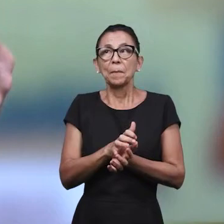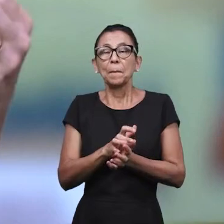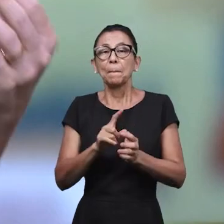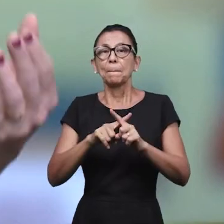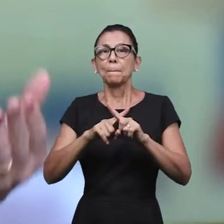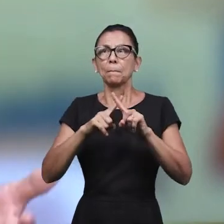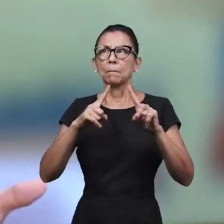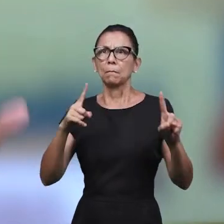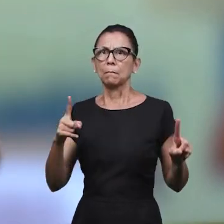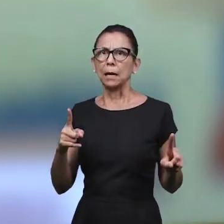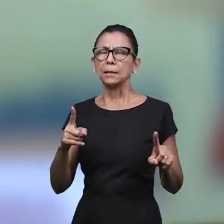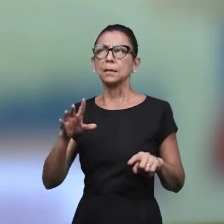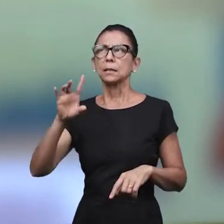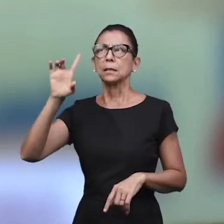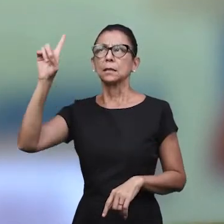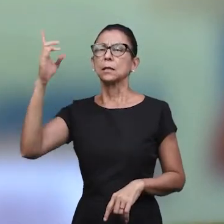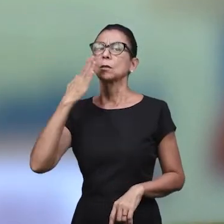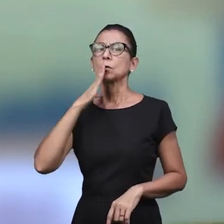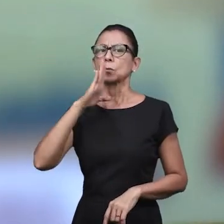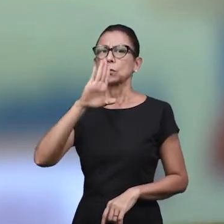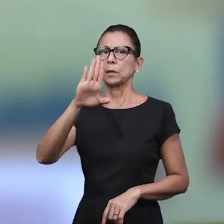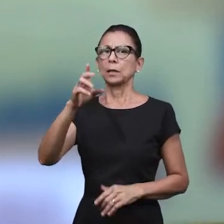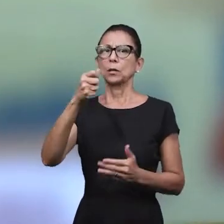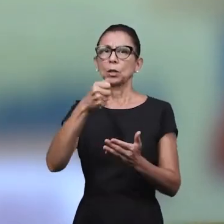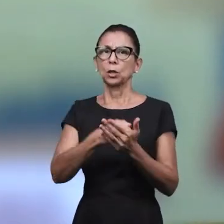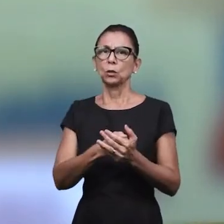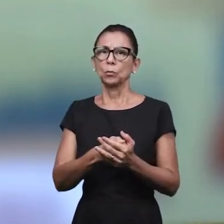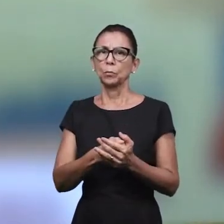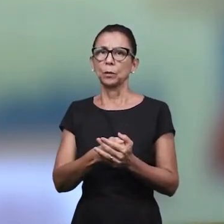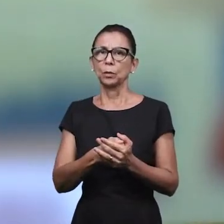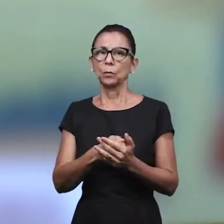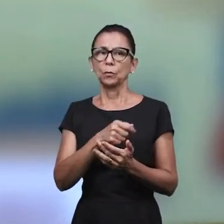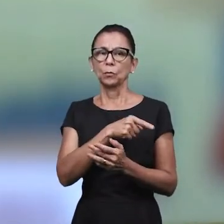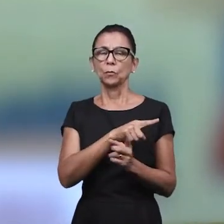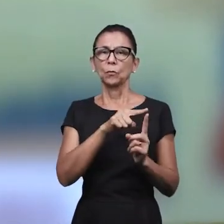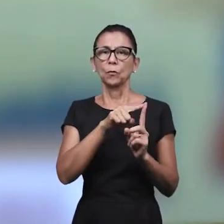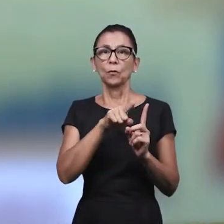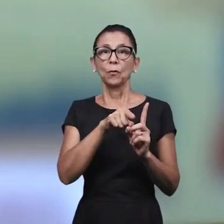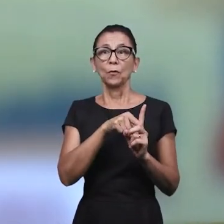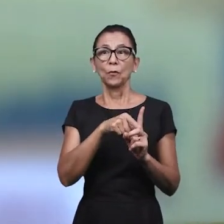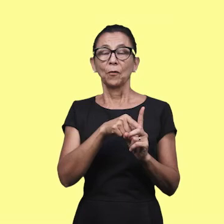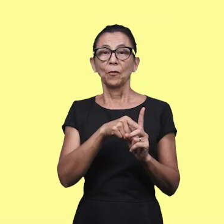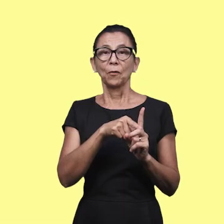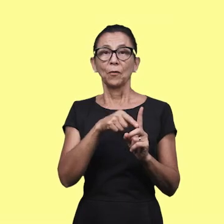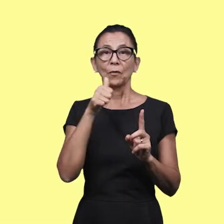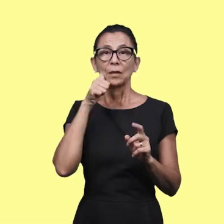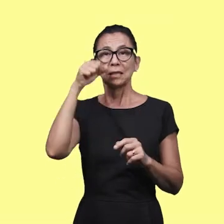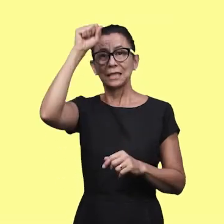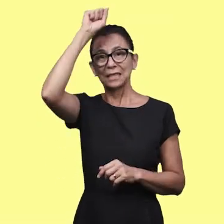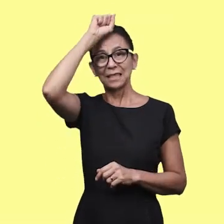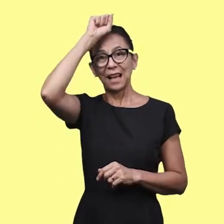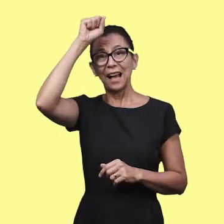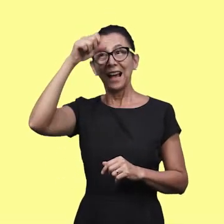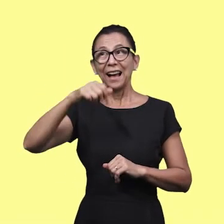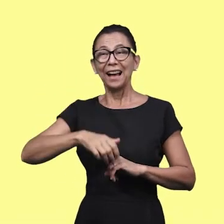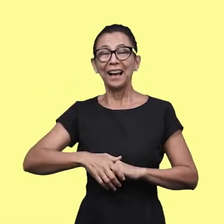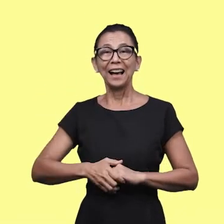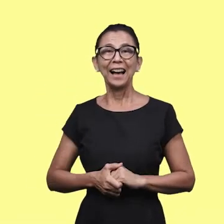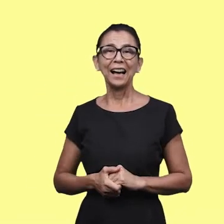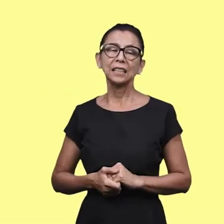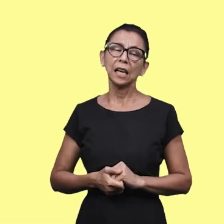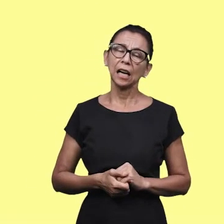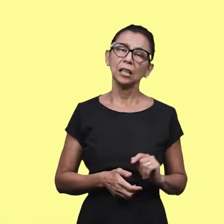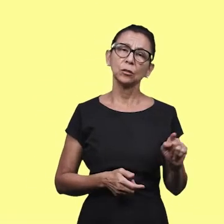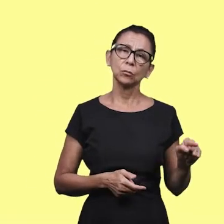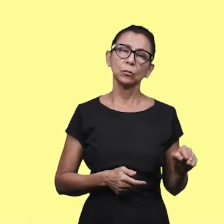accompli sa parole, a donné à Abraham un fils, Isaac. Quelque temps après, quand Isaac était plus petit, Dieu a